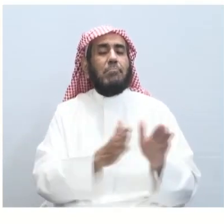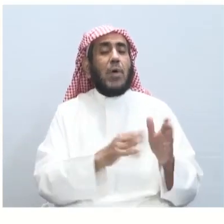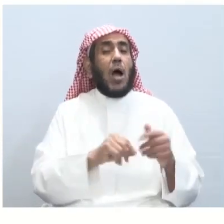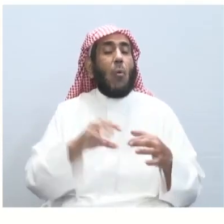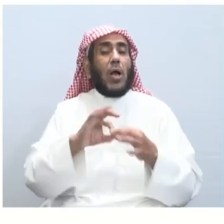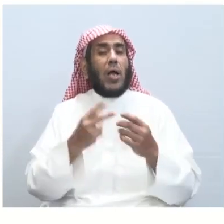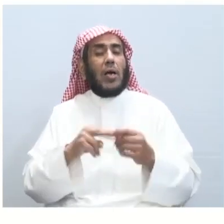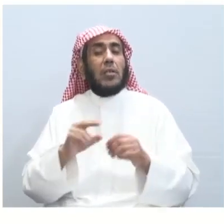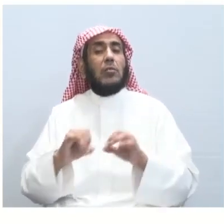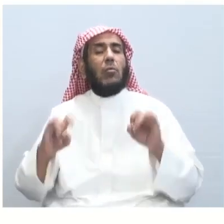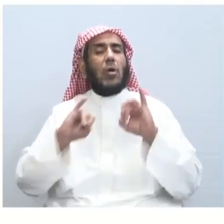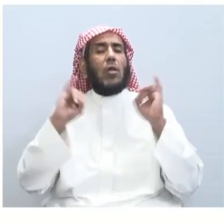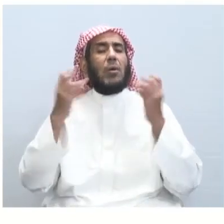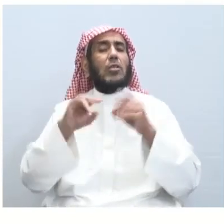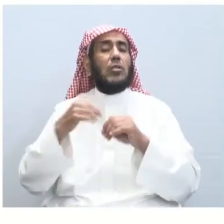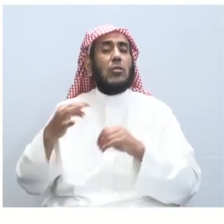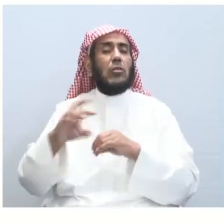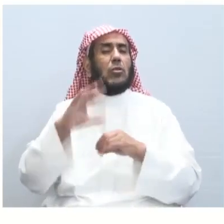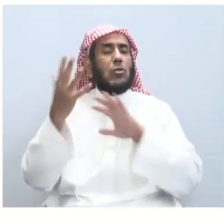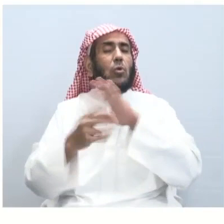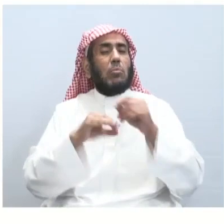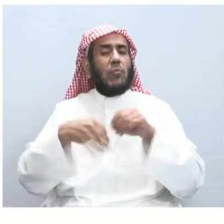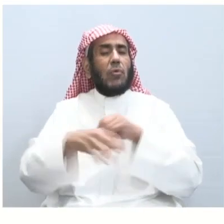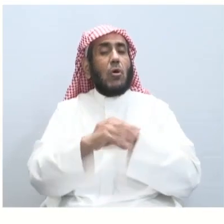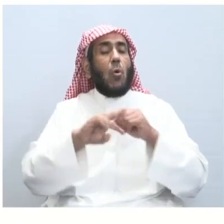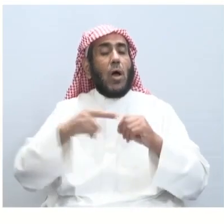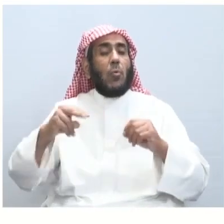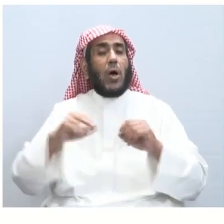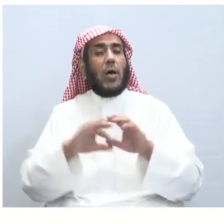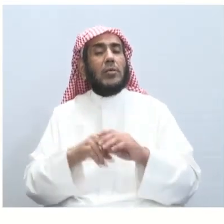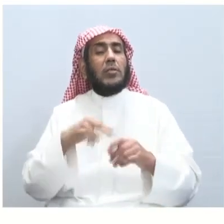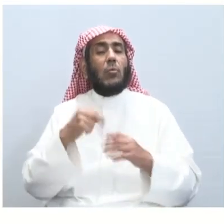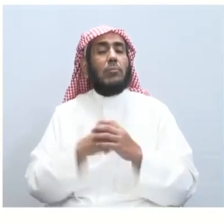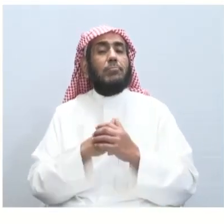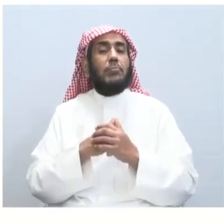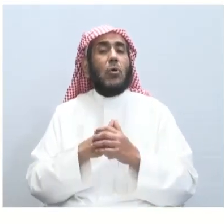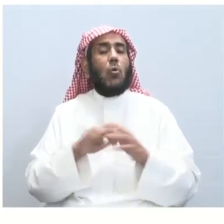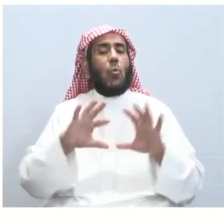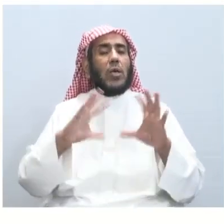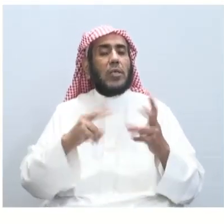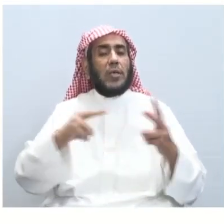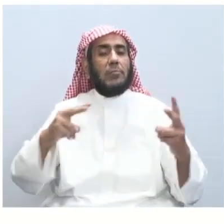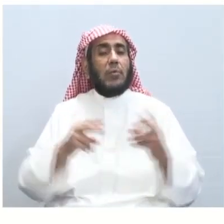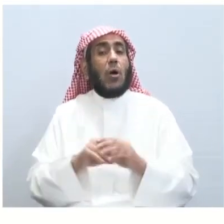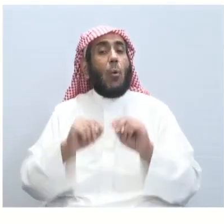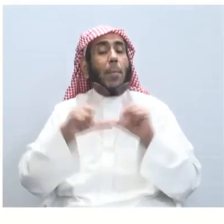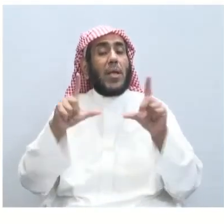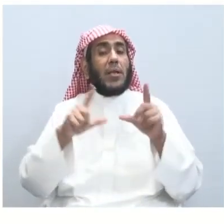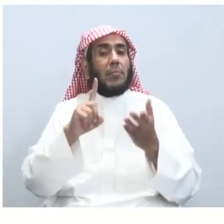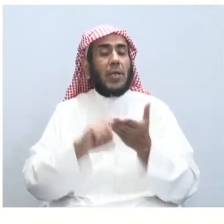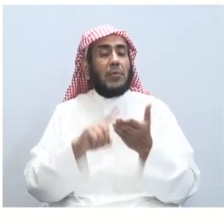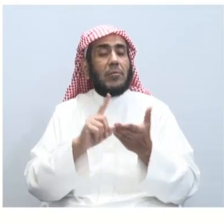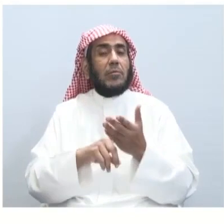علاقاتها بالمنظمه الدوليه والوكاله المتفرعه عنها وانواع الدوله وايضا اشكالها وبينا ان